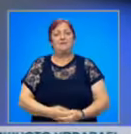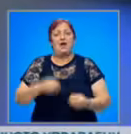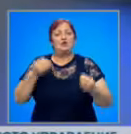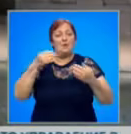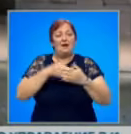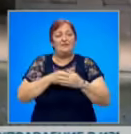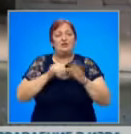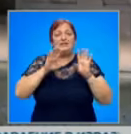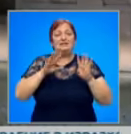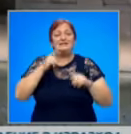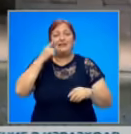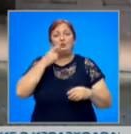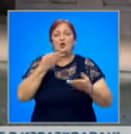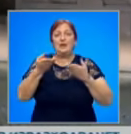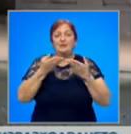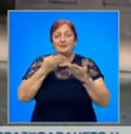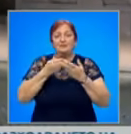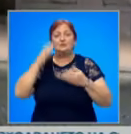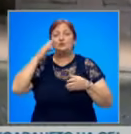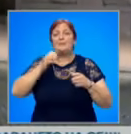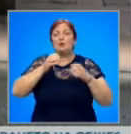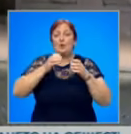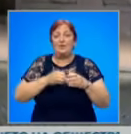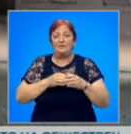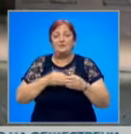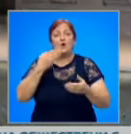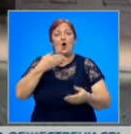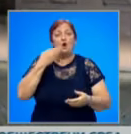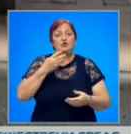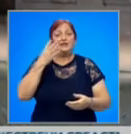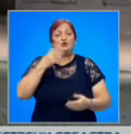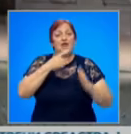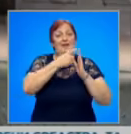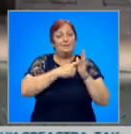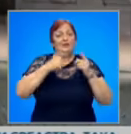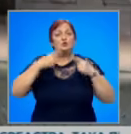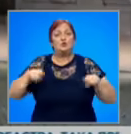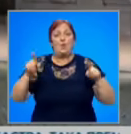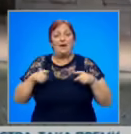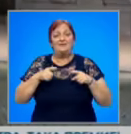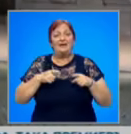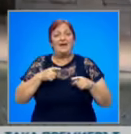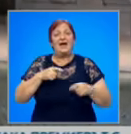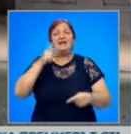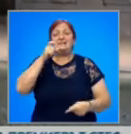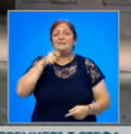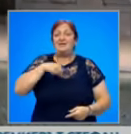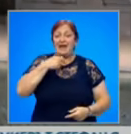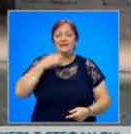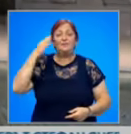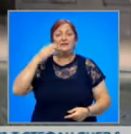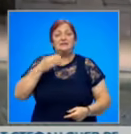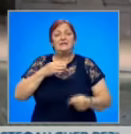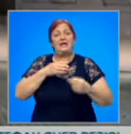Добър вечер! С 90-минутна пресконференция служебното правителство отчете 4-месечното си управление. Премиерът Стефан Янев и